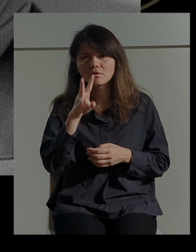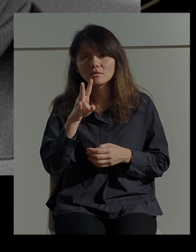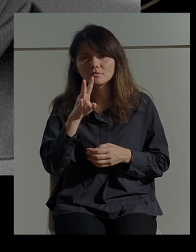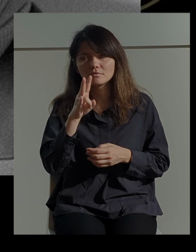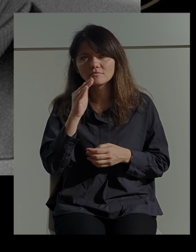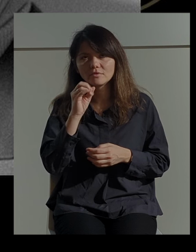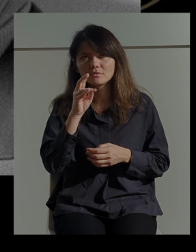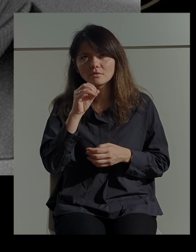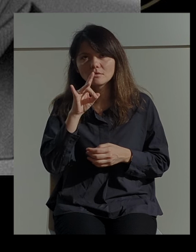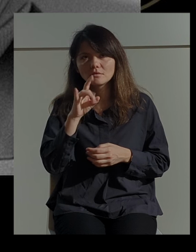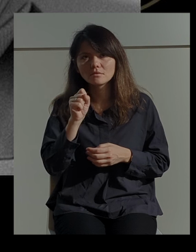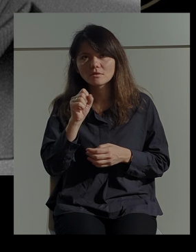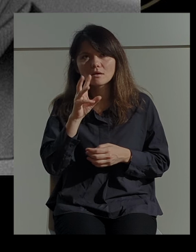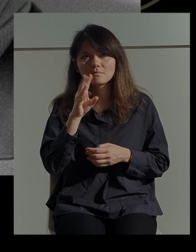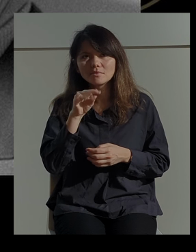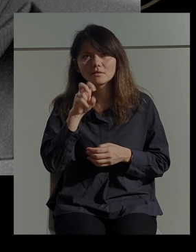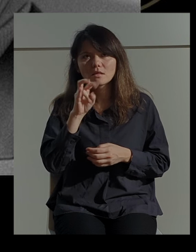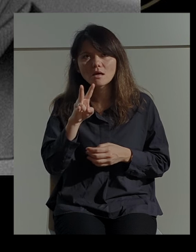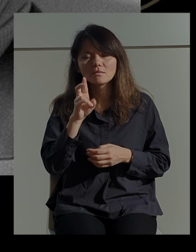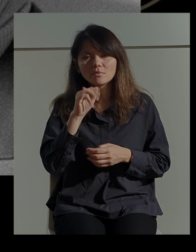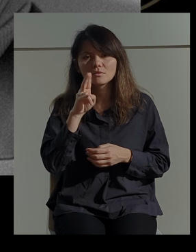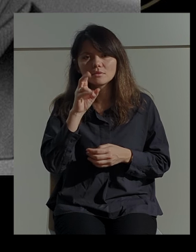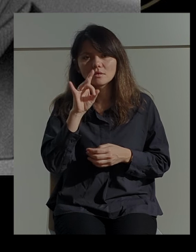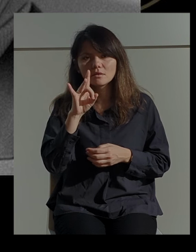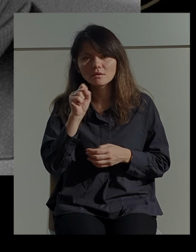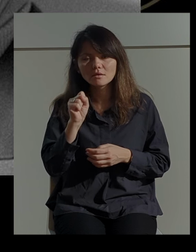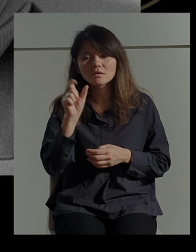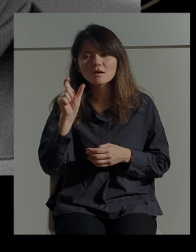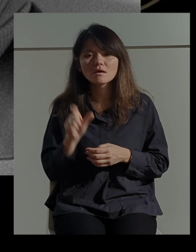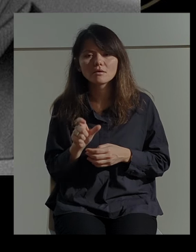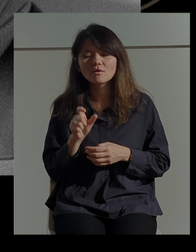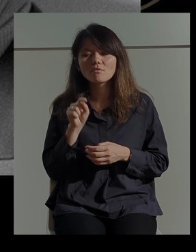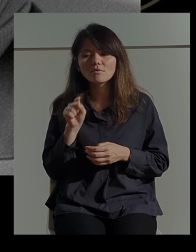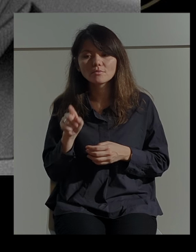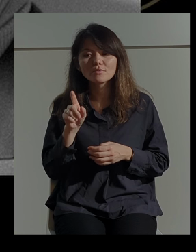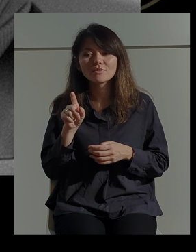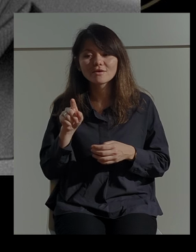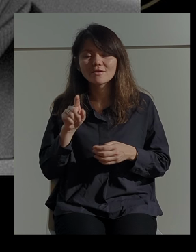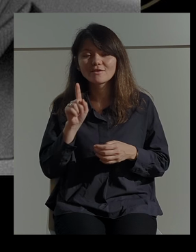кундеры Милан кундера соглашается с тем что у